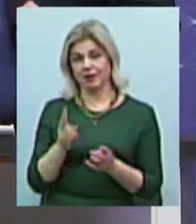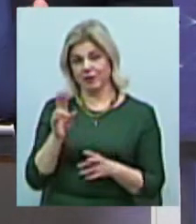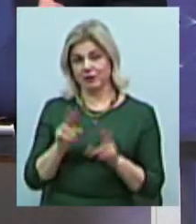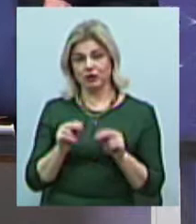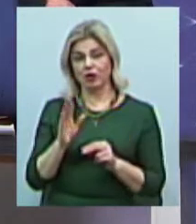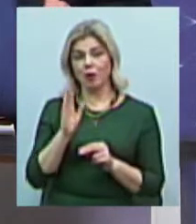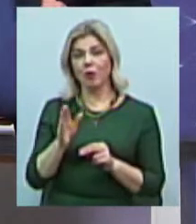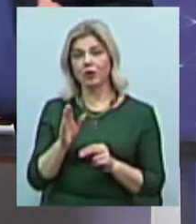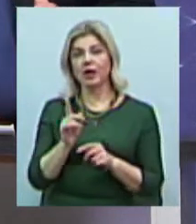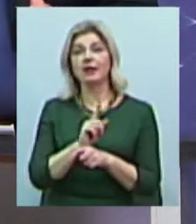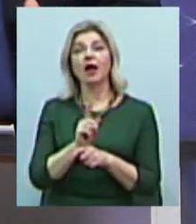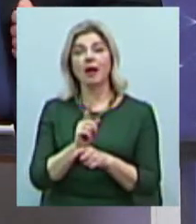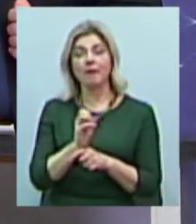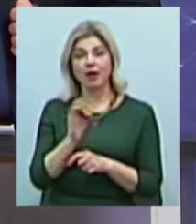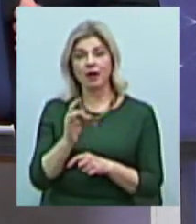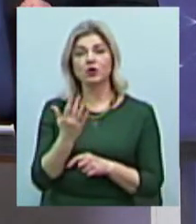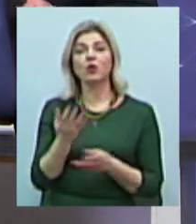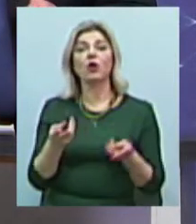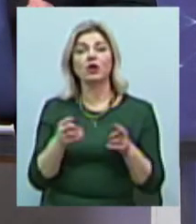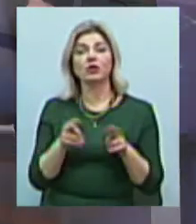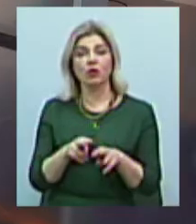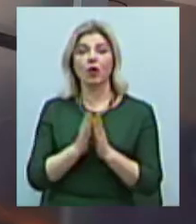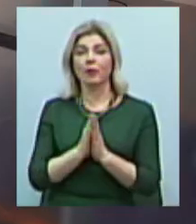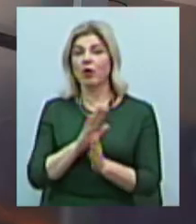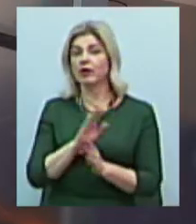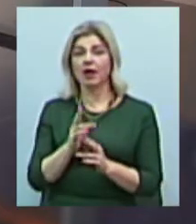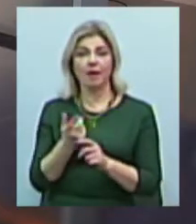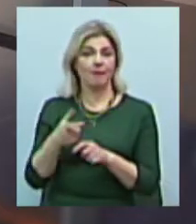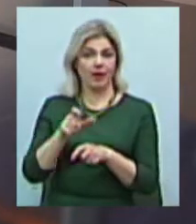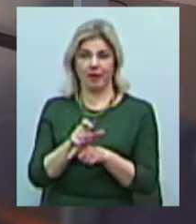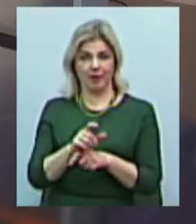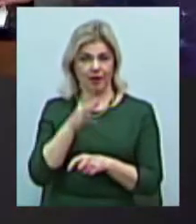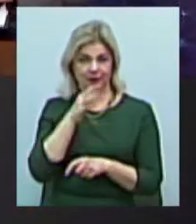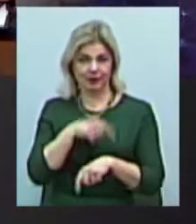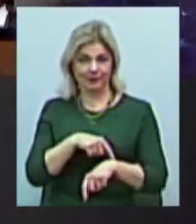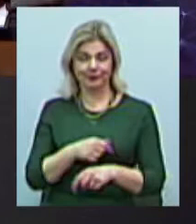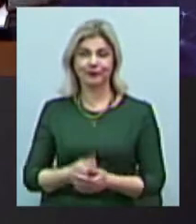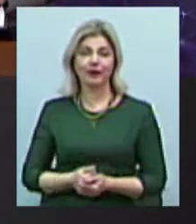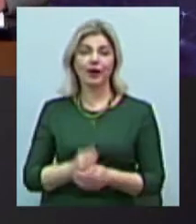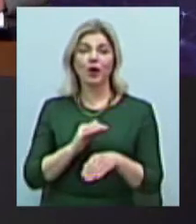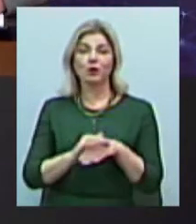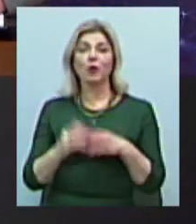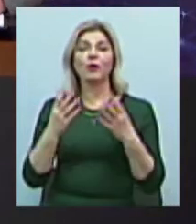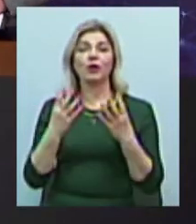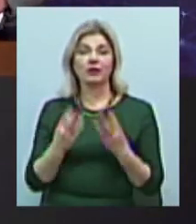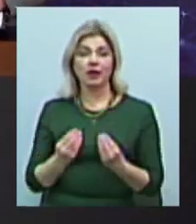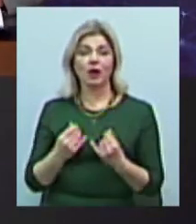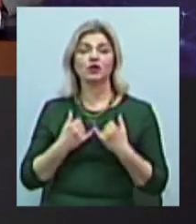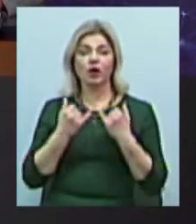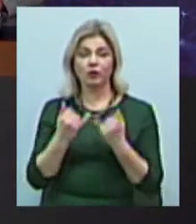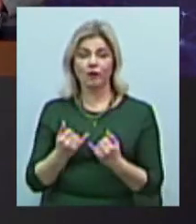таймер, показувати, скільки часу залишилося. Прошу не перебирати, будь ласка. Доброго дня ще раз,